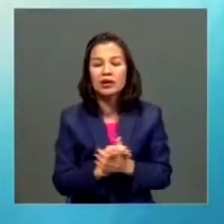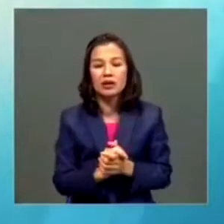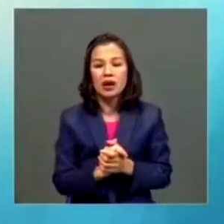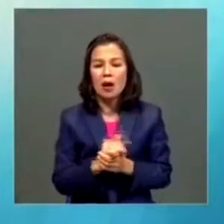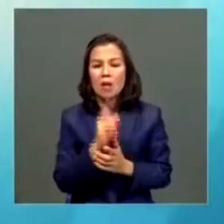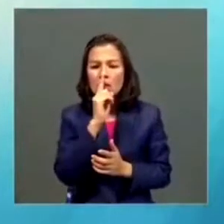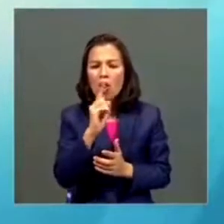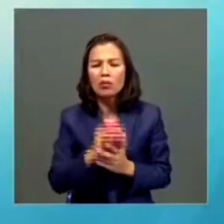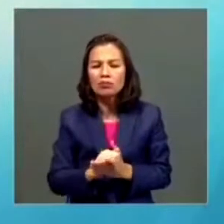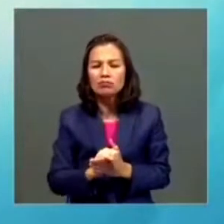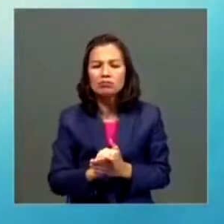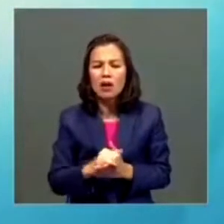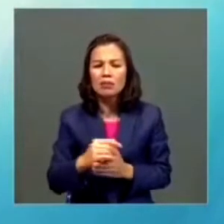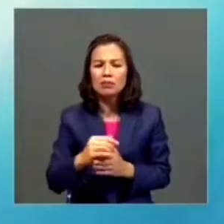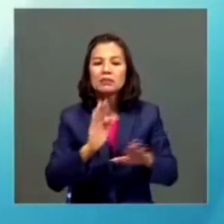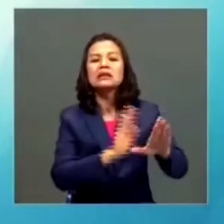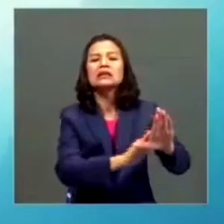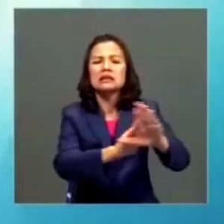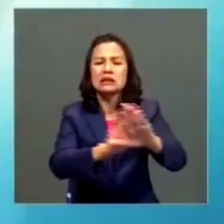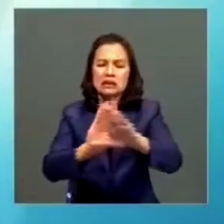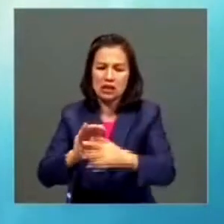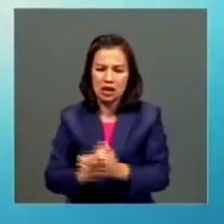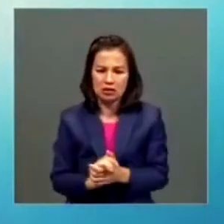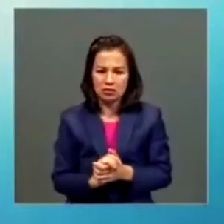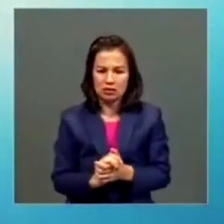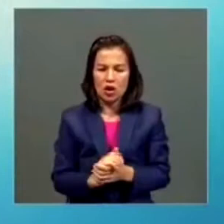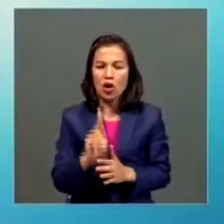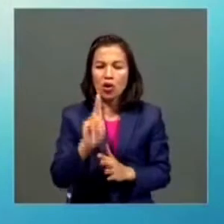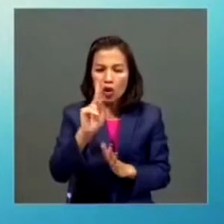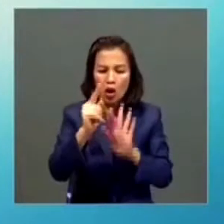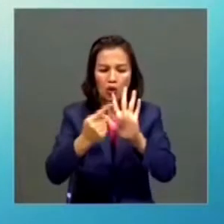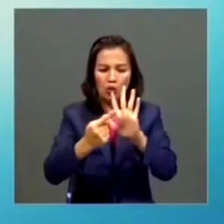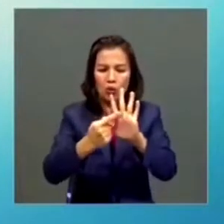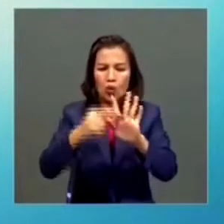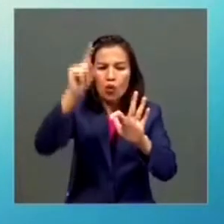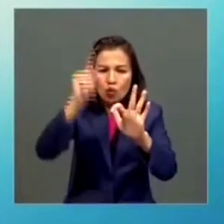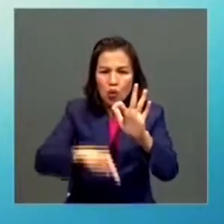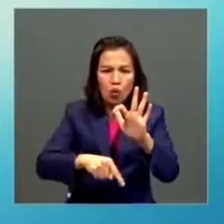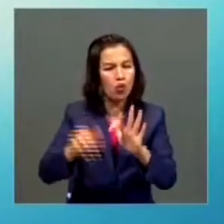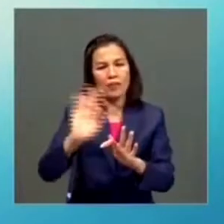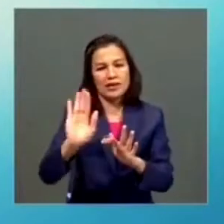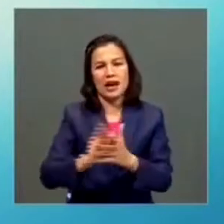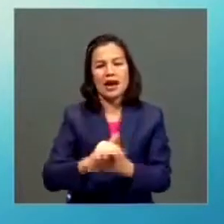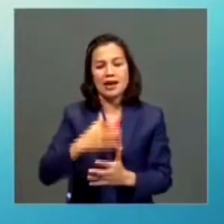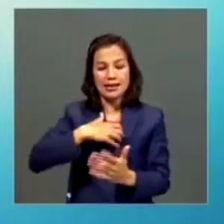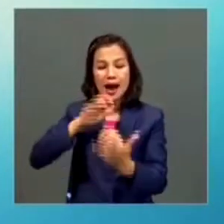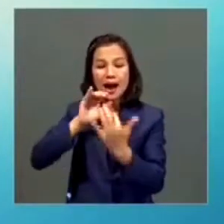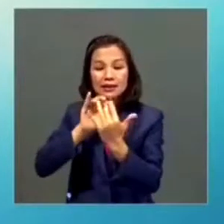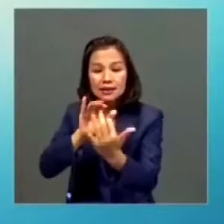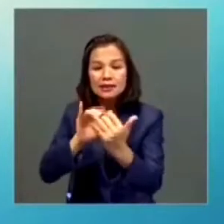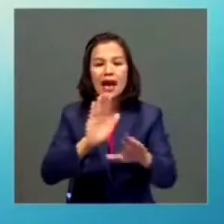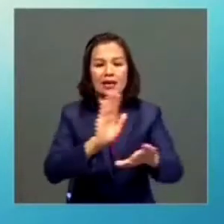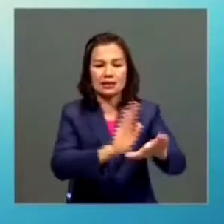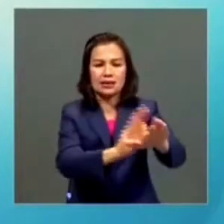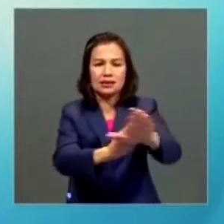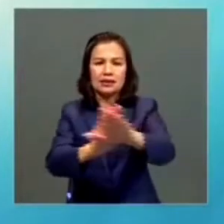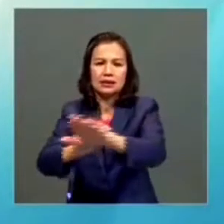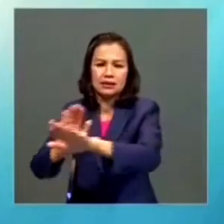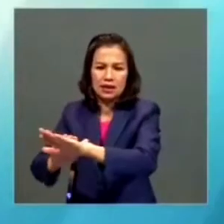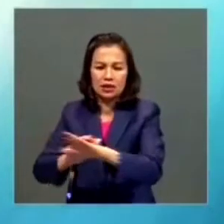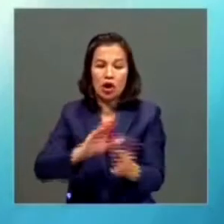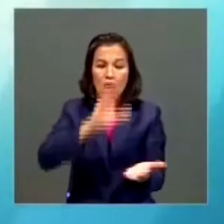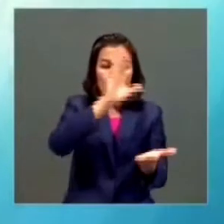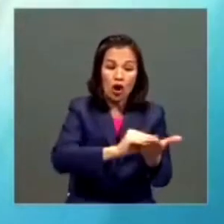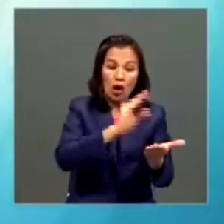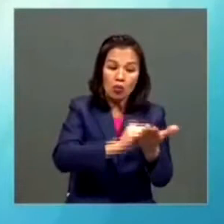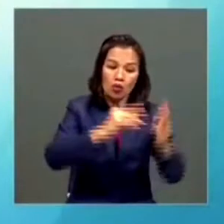มหน่อยนึงว่าผมมาเตือนผมไม่ได้ขู่ผมต้องการที่จะสื่อสารให้ข้อมูลชุดที่ยากๆ